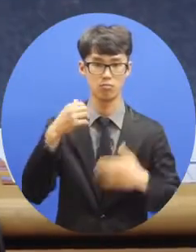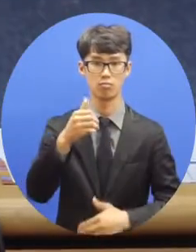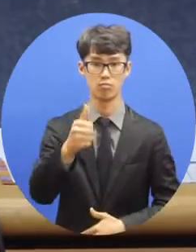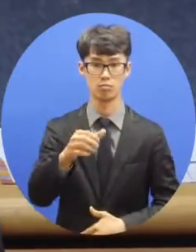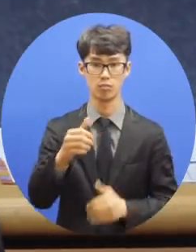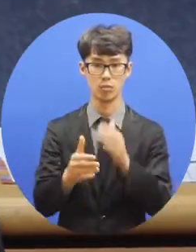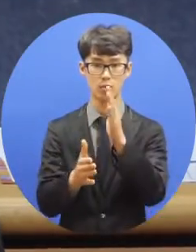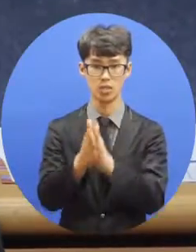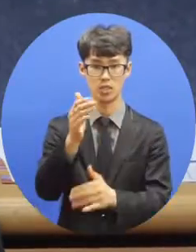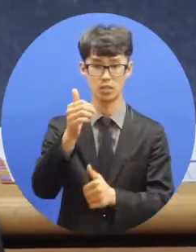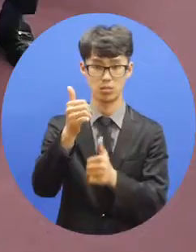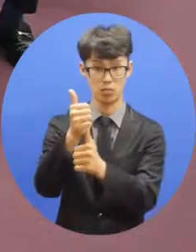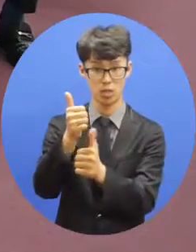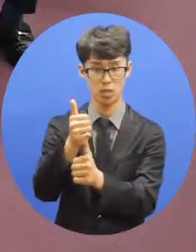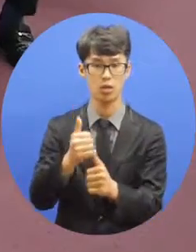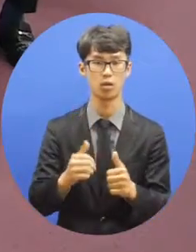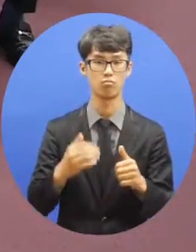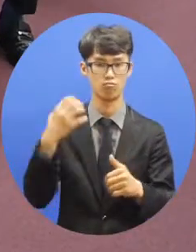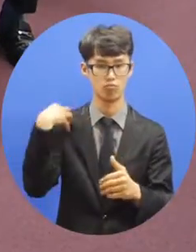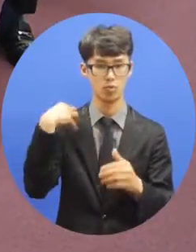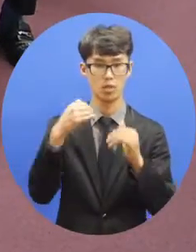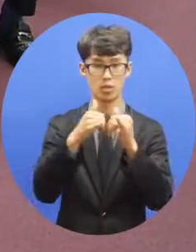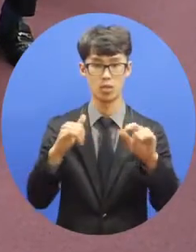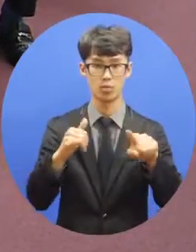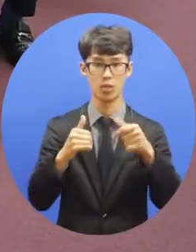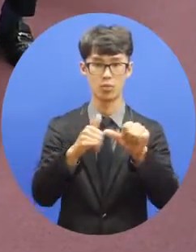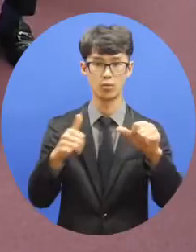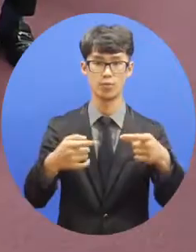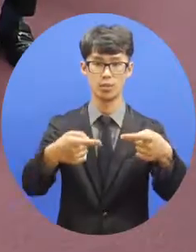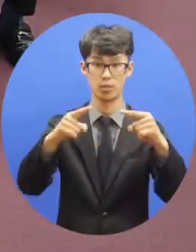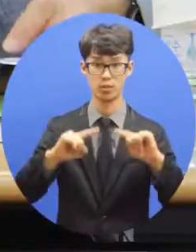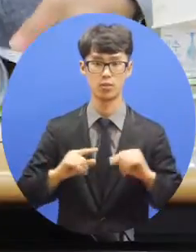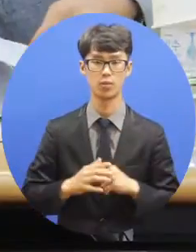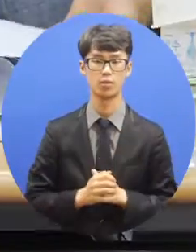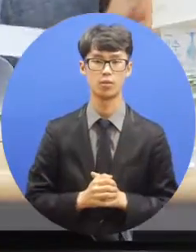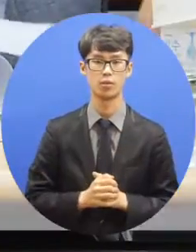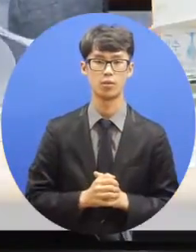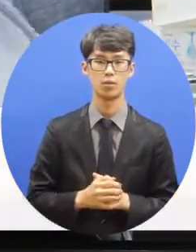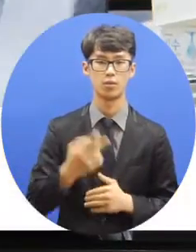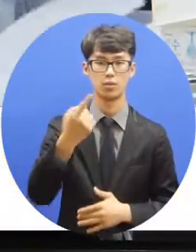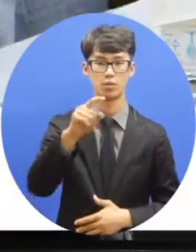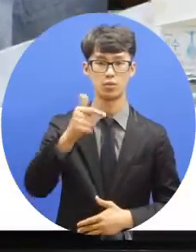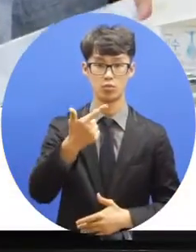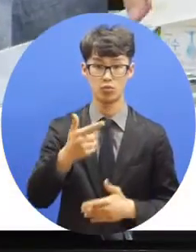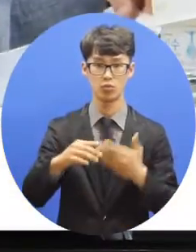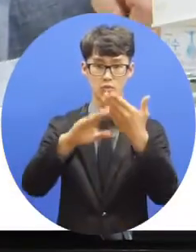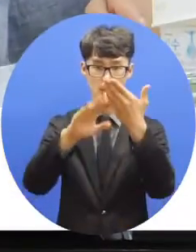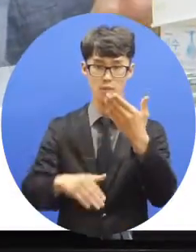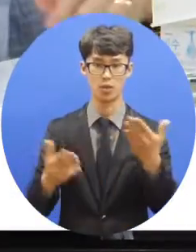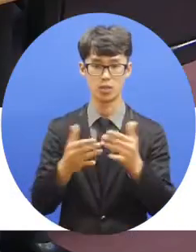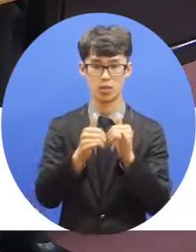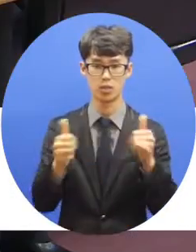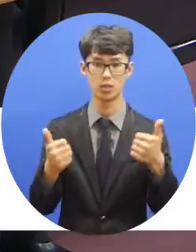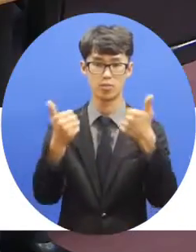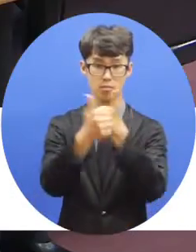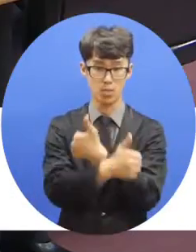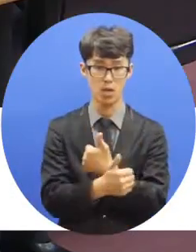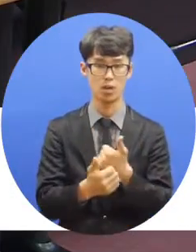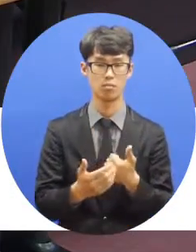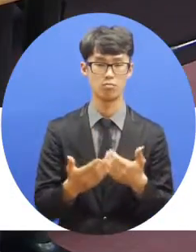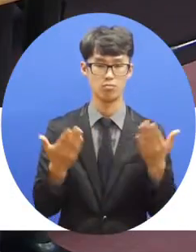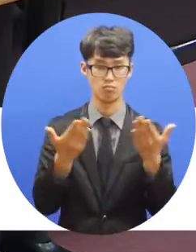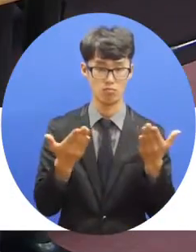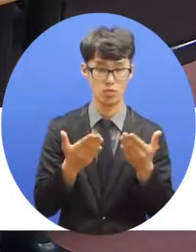유병덕 공주부시장을 비롯한 담당관 등 150여 명이 참석한 가운데 2016 하반기 인사발령 주요 업무